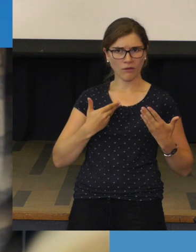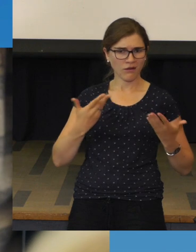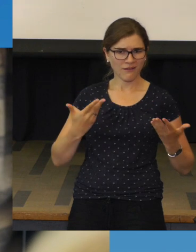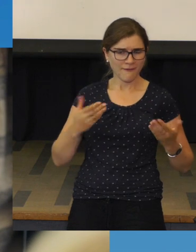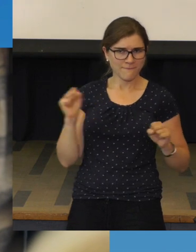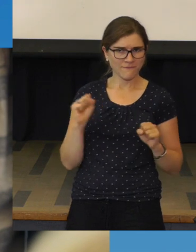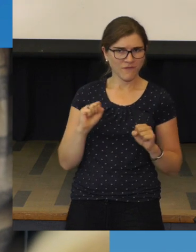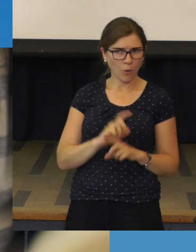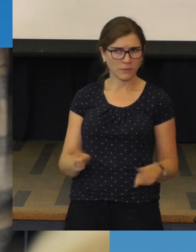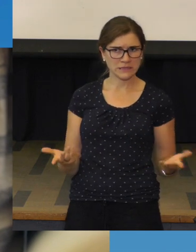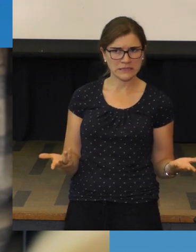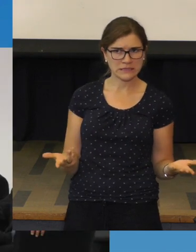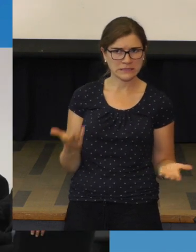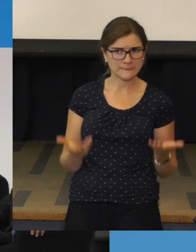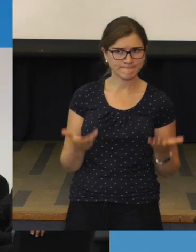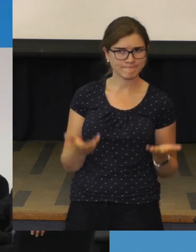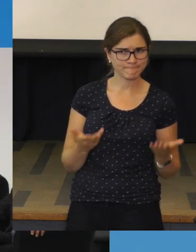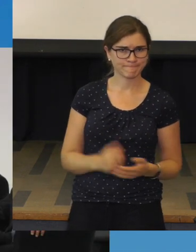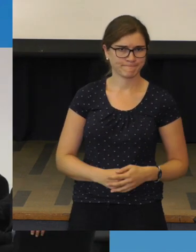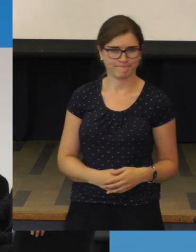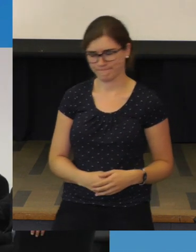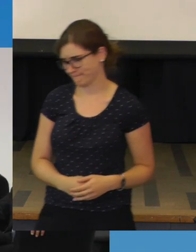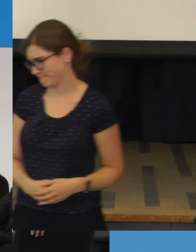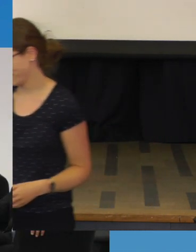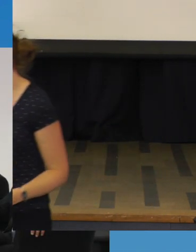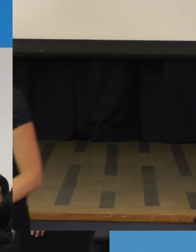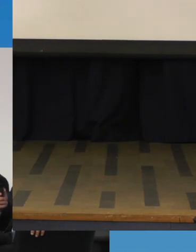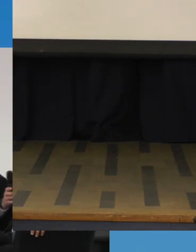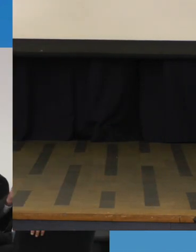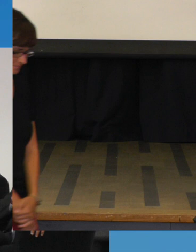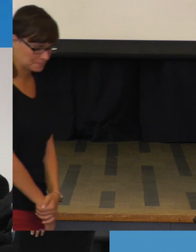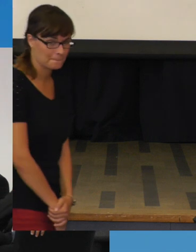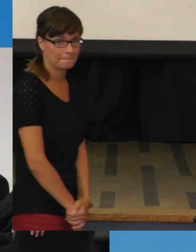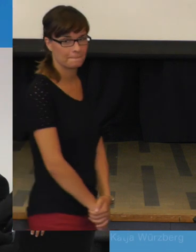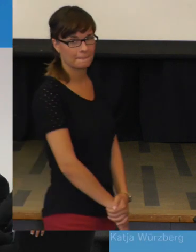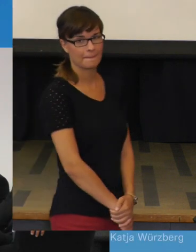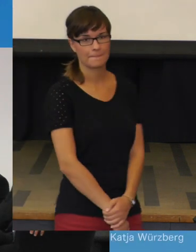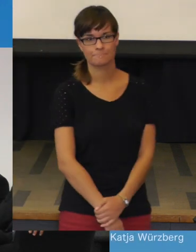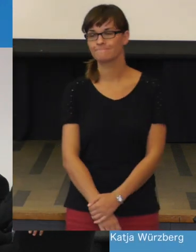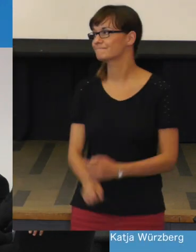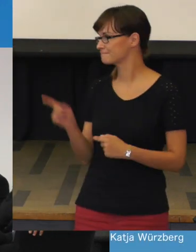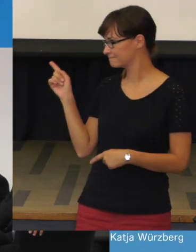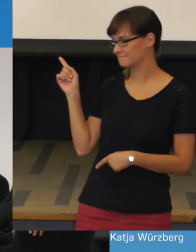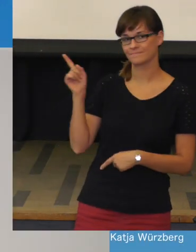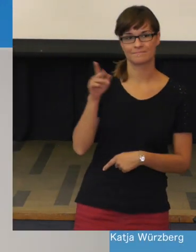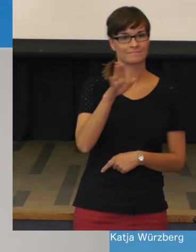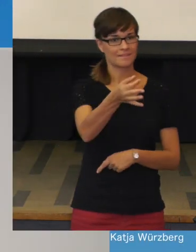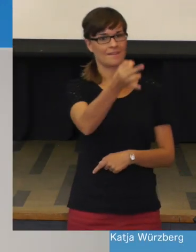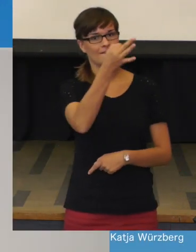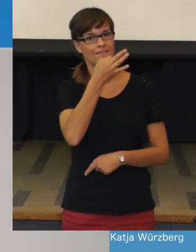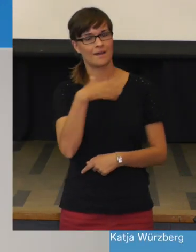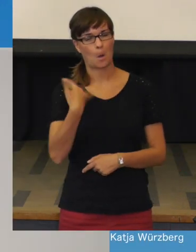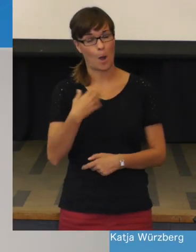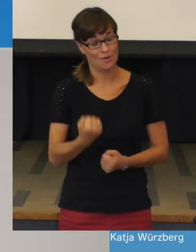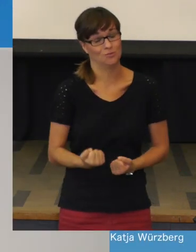oder aber auf Dauer weiter einbehalten werden muss? Dankeschön. Das ist eine der schwierigsten Fragen, die man so ungefähr